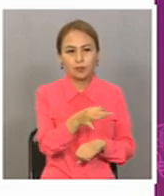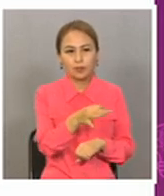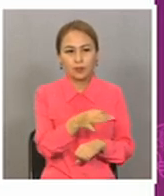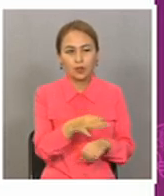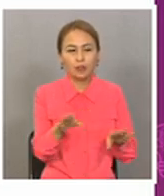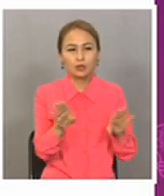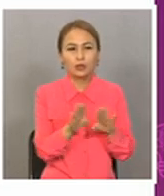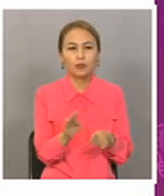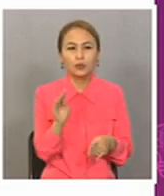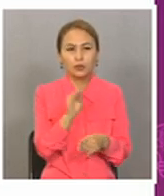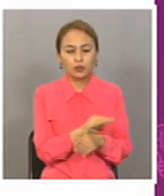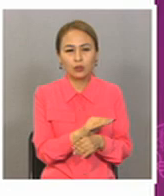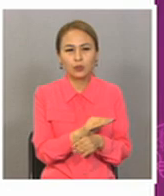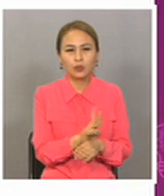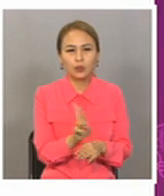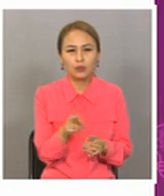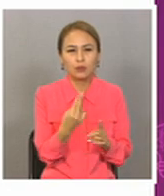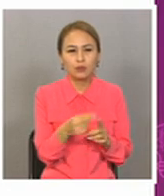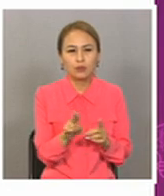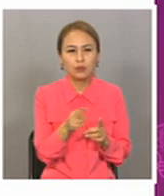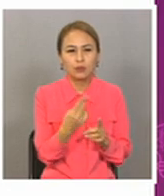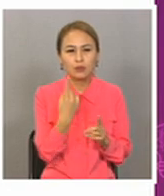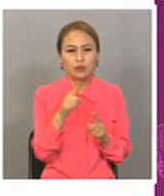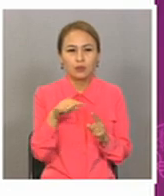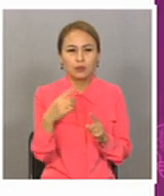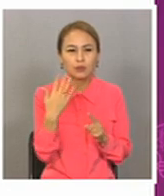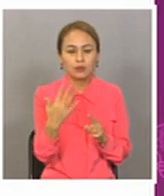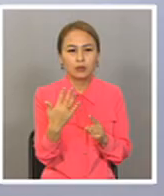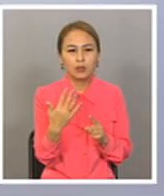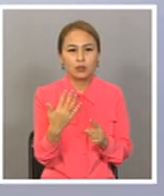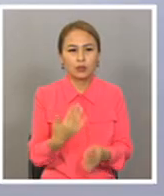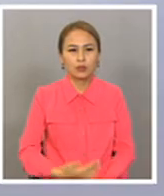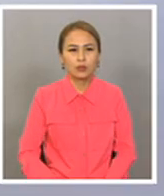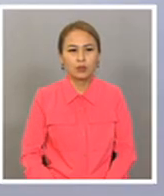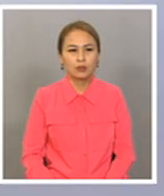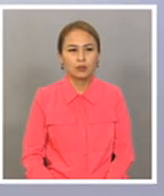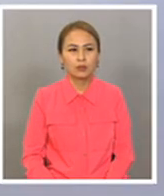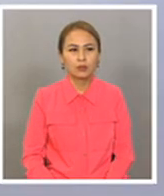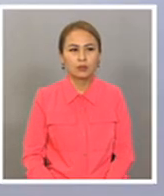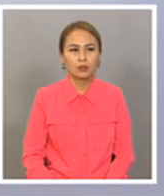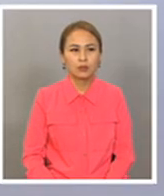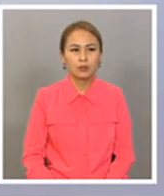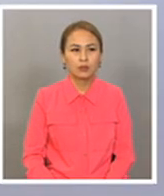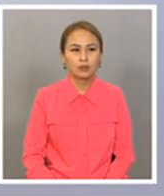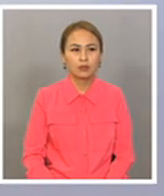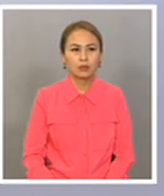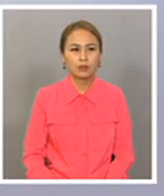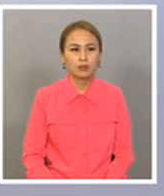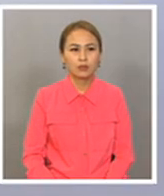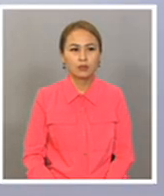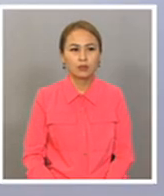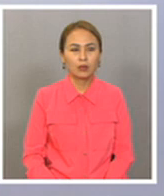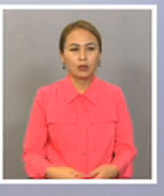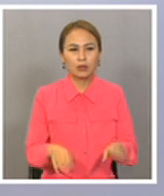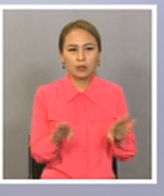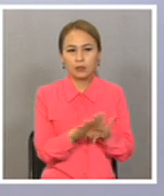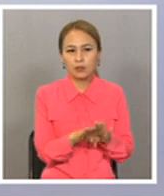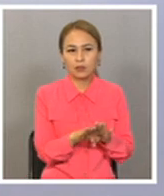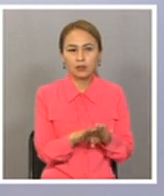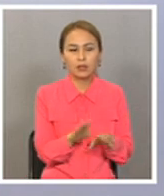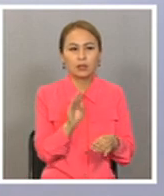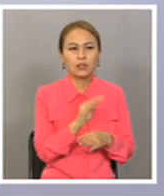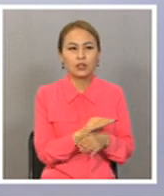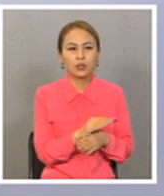нүктесінің координатасы 1 бүтін 10-нан 5-ке тең болады. Келесі, тағы да бір координаттық